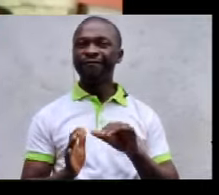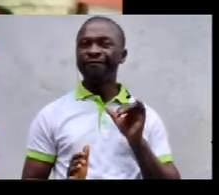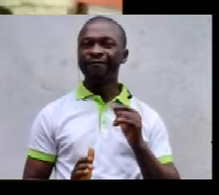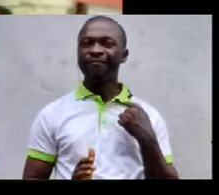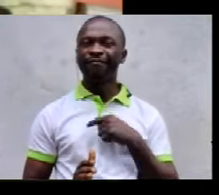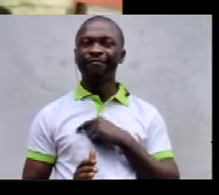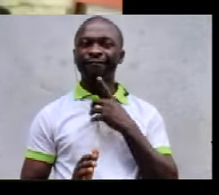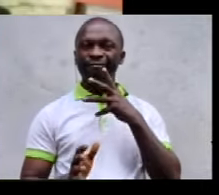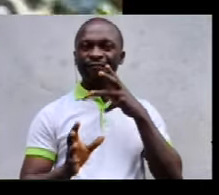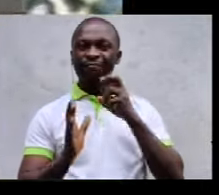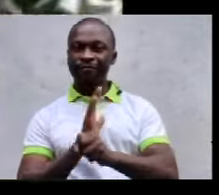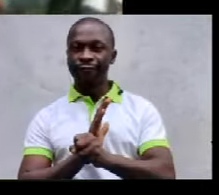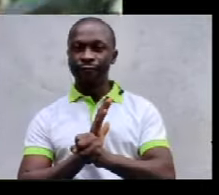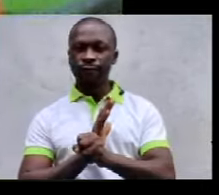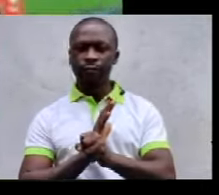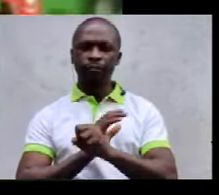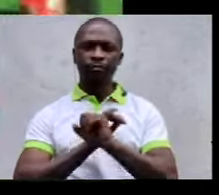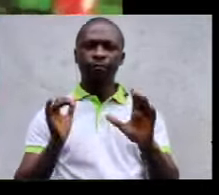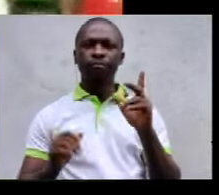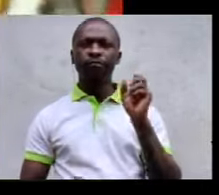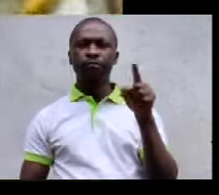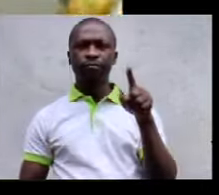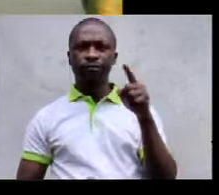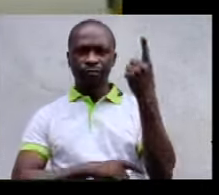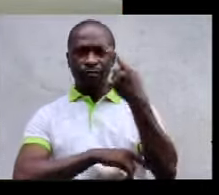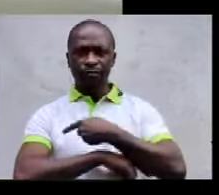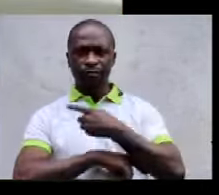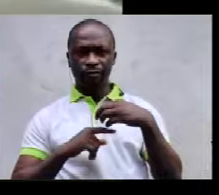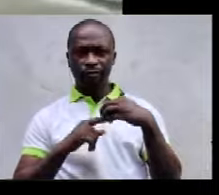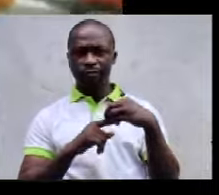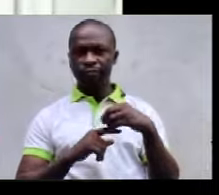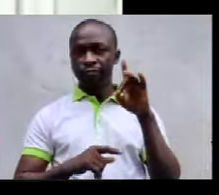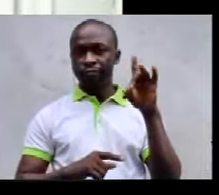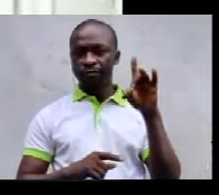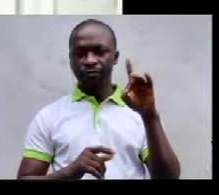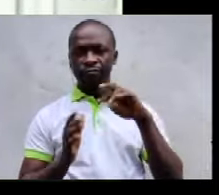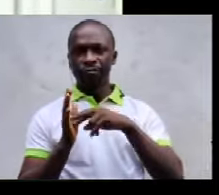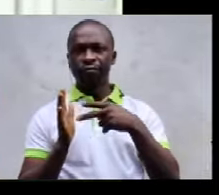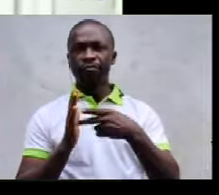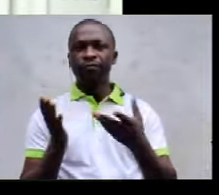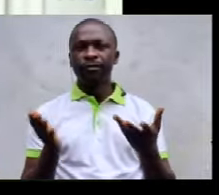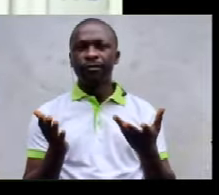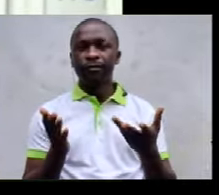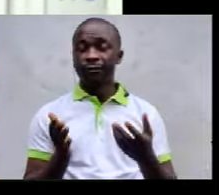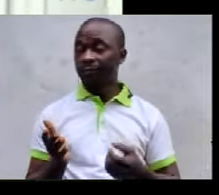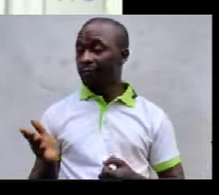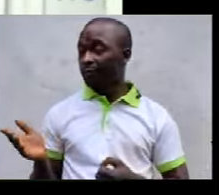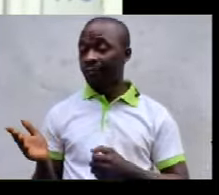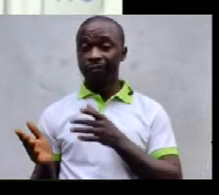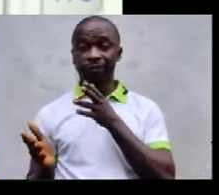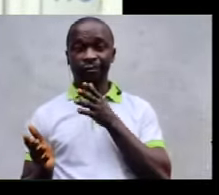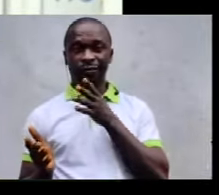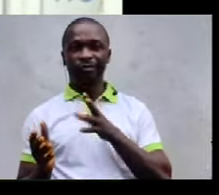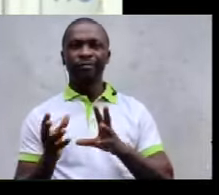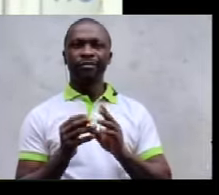que représente le 8 mars pour la femme ivoirienne? Moi, journée de la femme, bon, c'est comme, ils sont